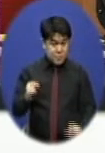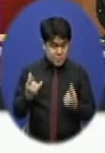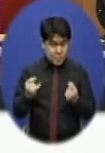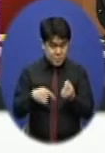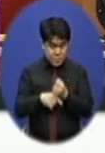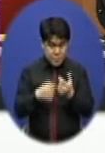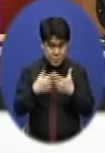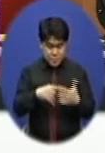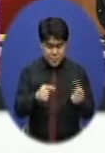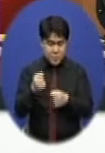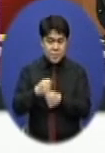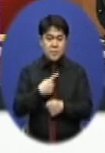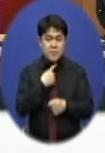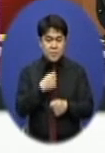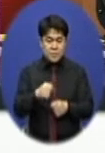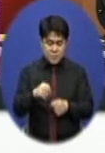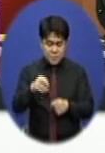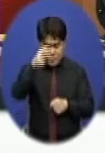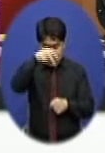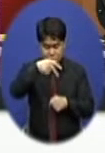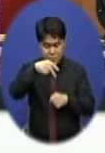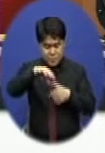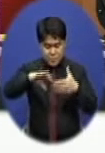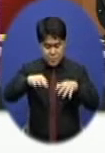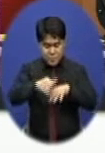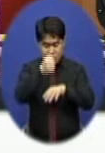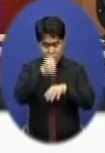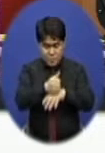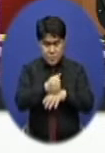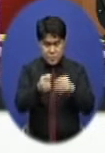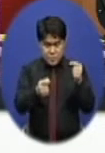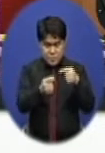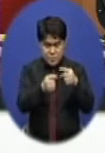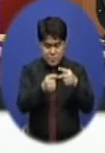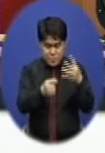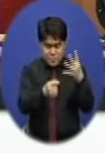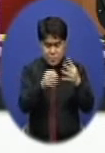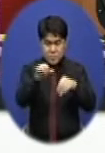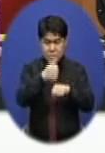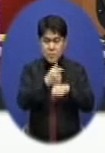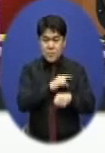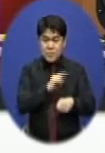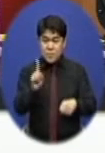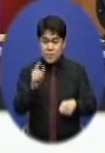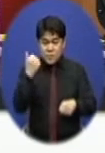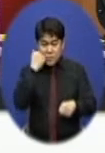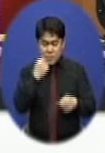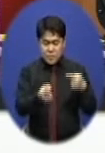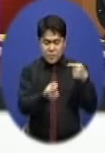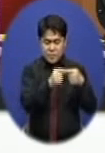제4대 왕은 누구일까요? 자, 먼저 보기를 보도록 하겠습니다. 네, 1번 만원 한 장 2번 신사임당